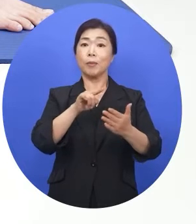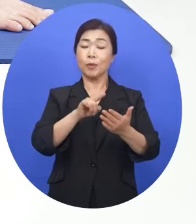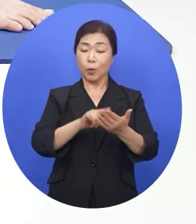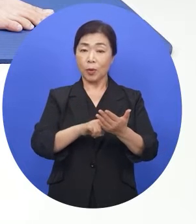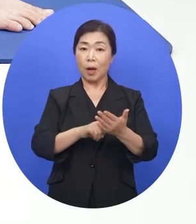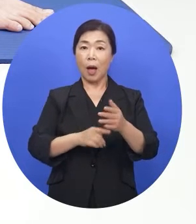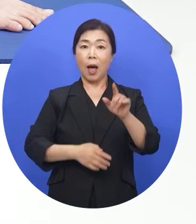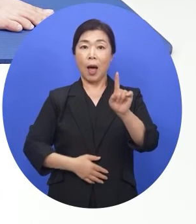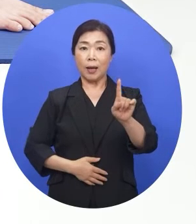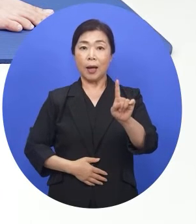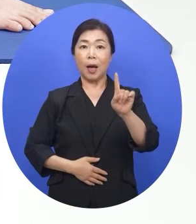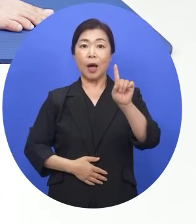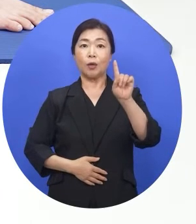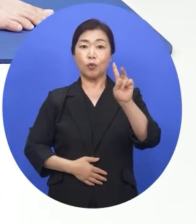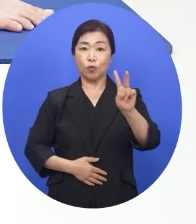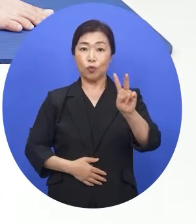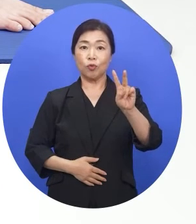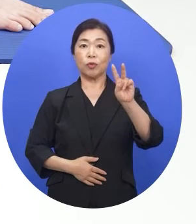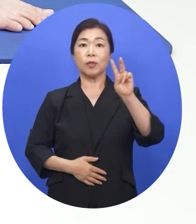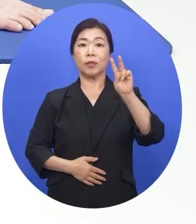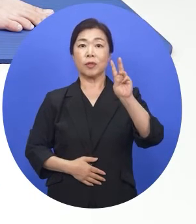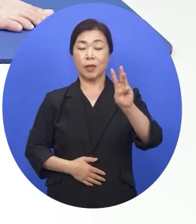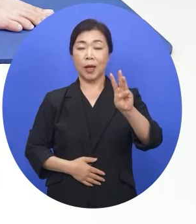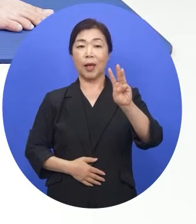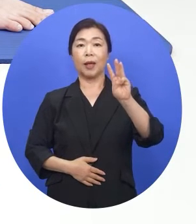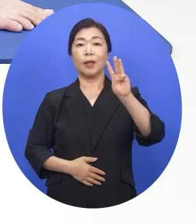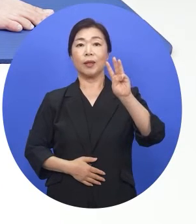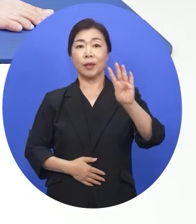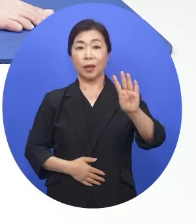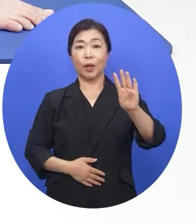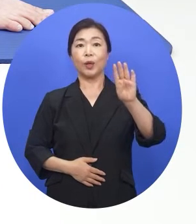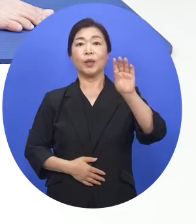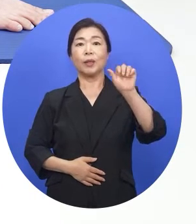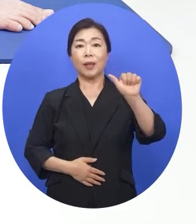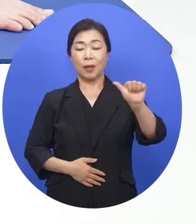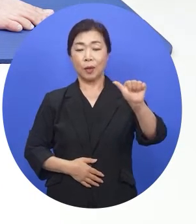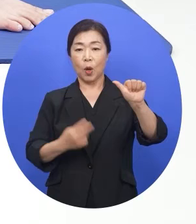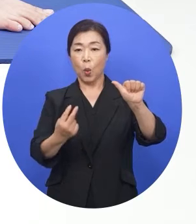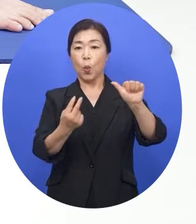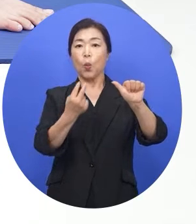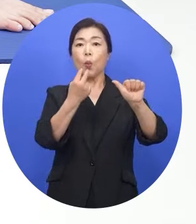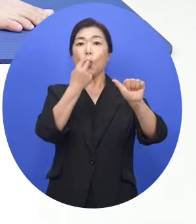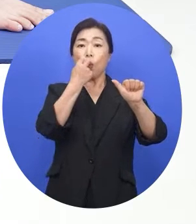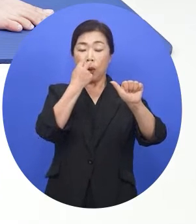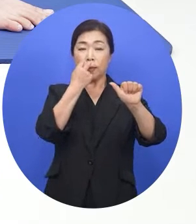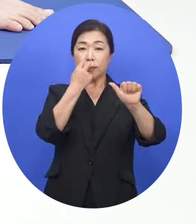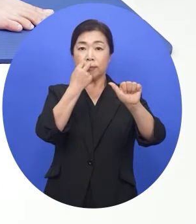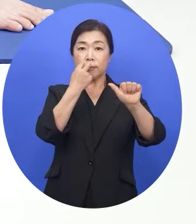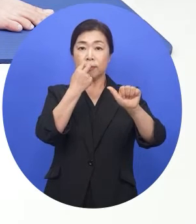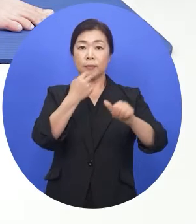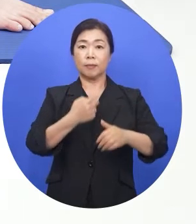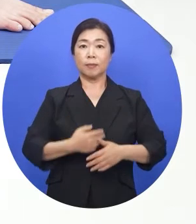마음속으로 하나부터 다섯까지 천천히 세면서 숨을 들이마십니다.